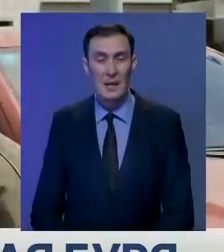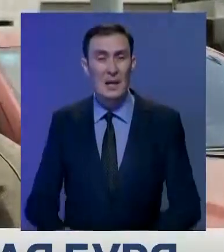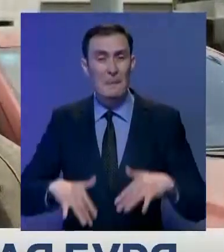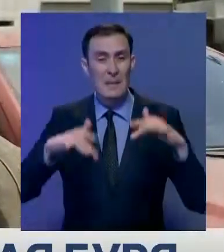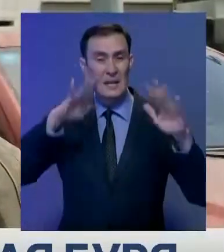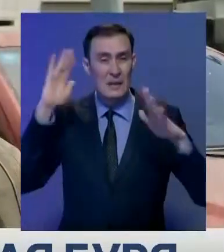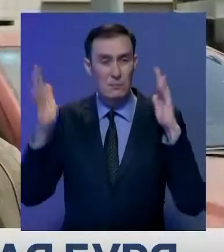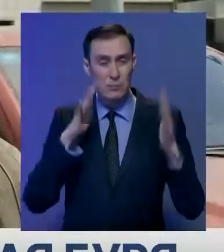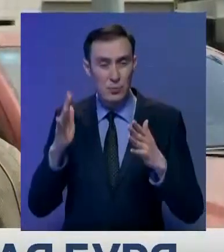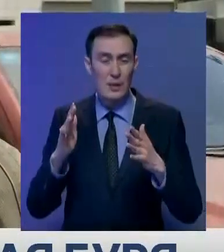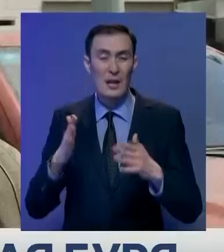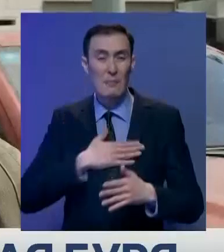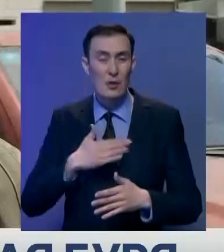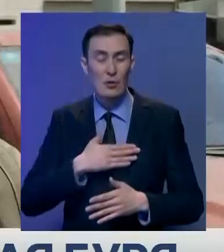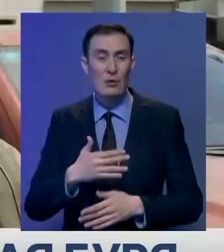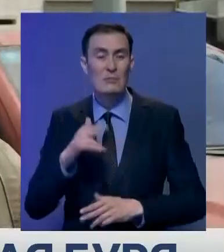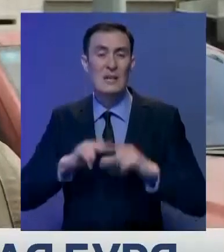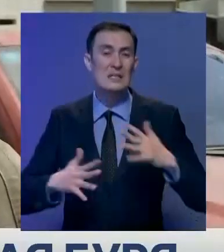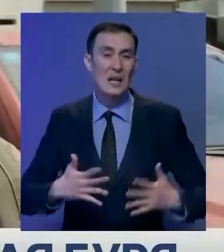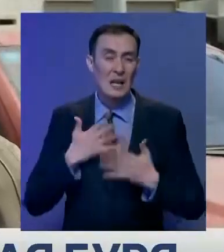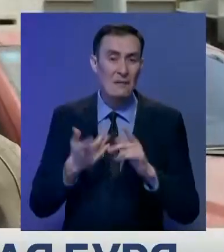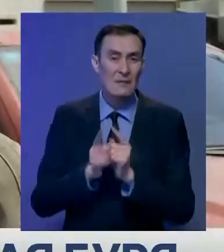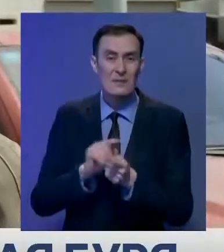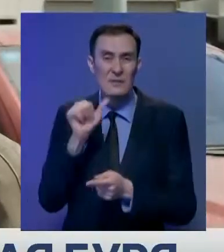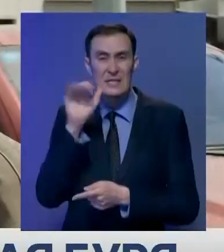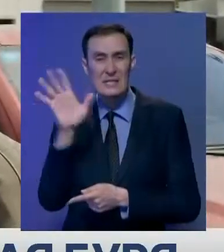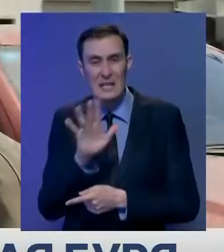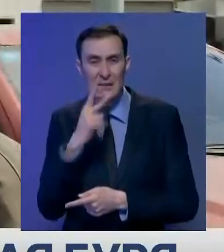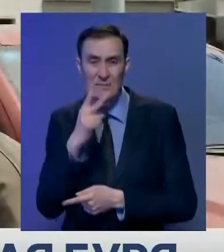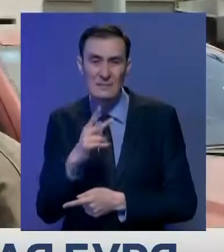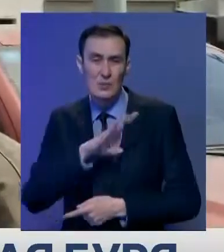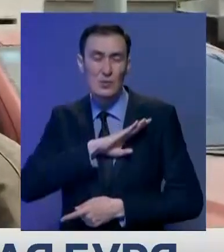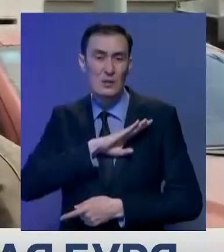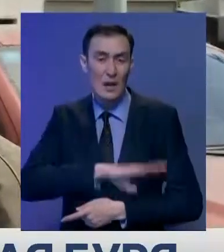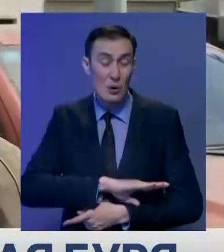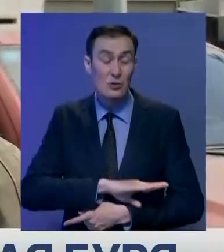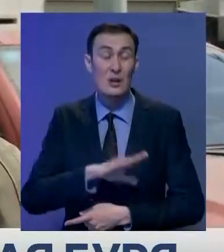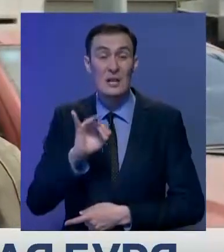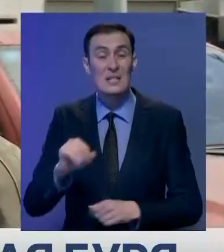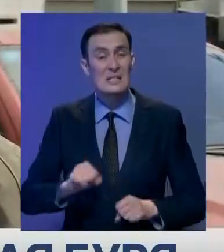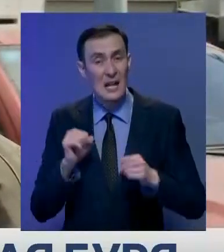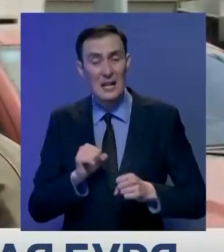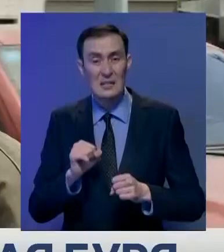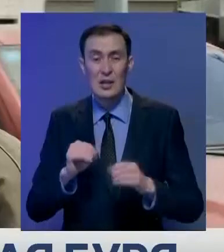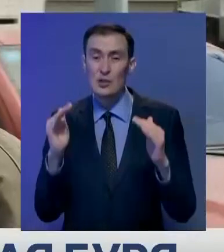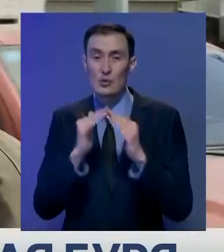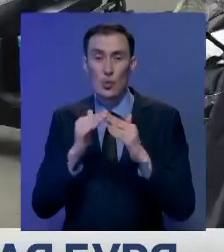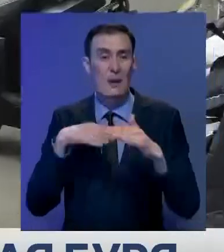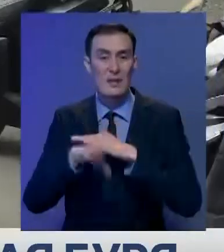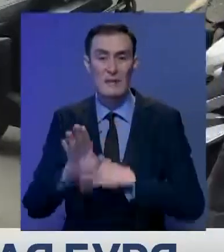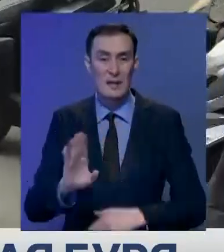Пыльные бури влияли на мое настроение. Вокруг все серое, действовало угнетающе. Старалась не выходить из